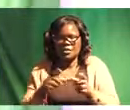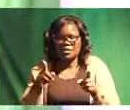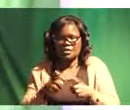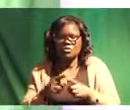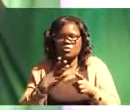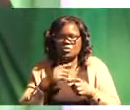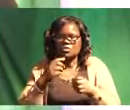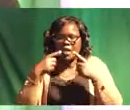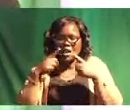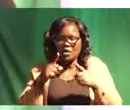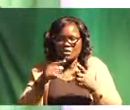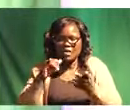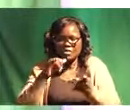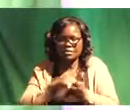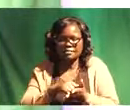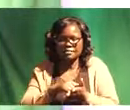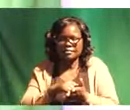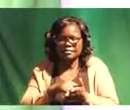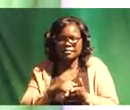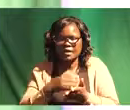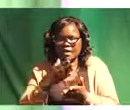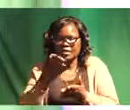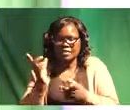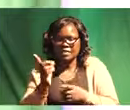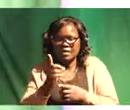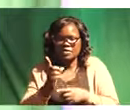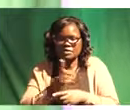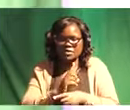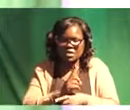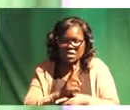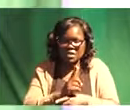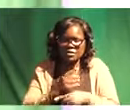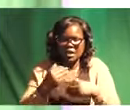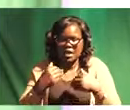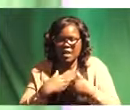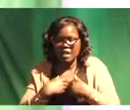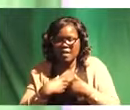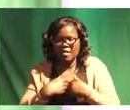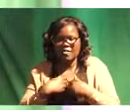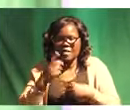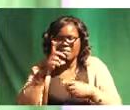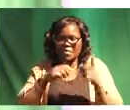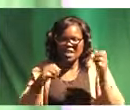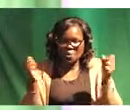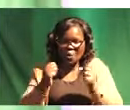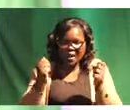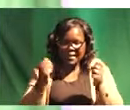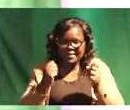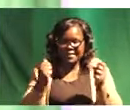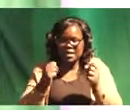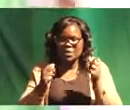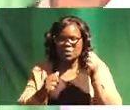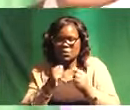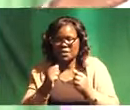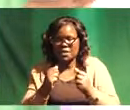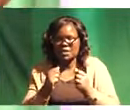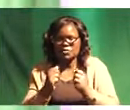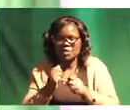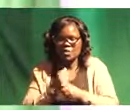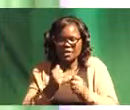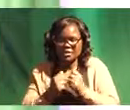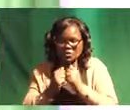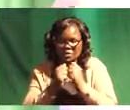nataka niwatangazie hivi. Huyu waziri tuko na milk coolers ambazo